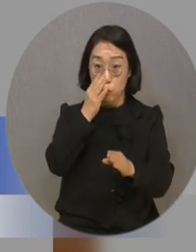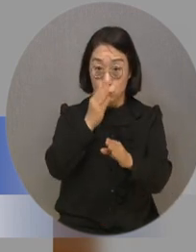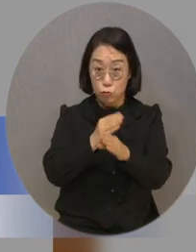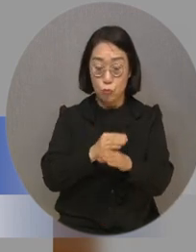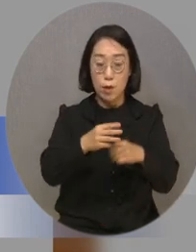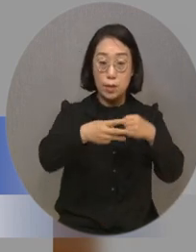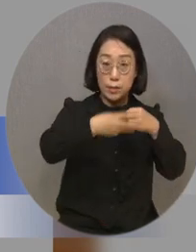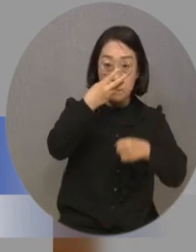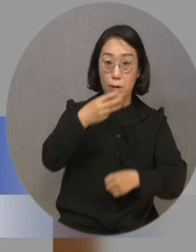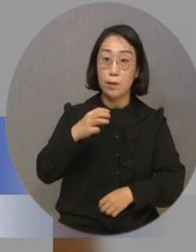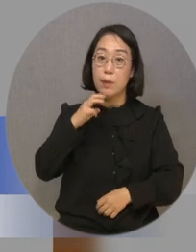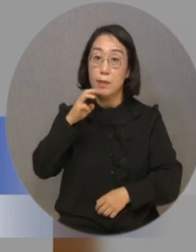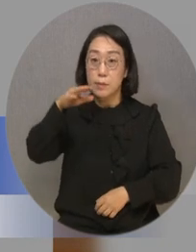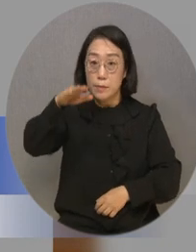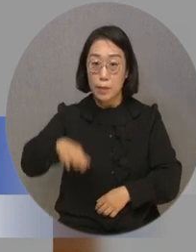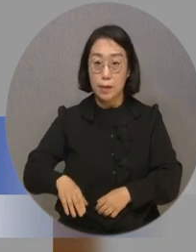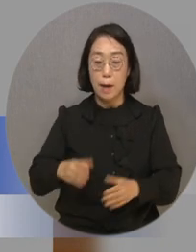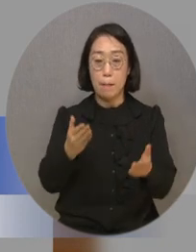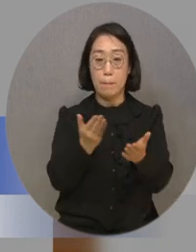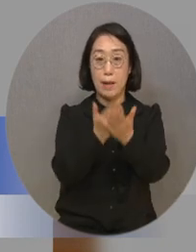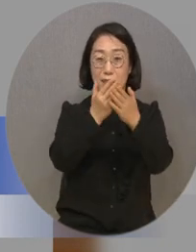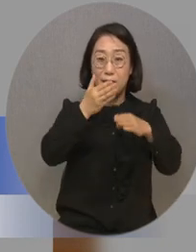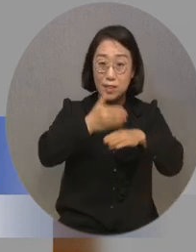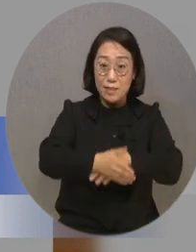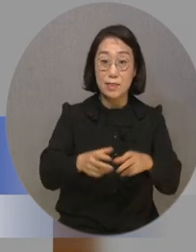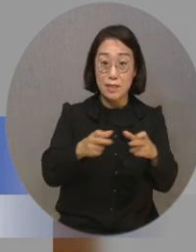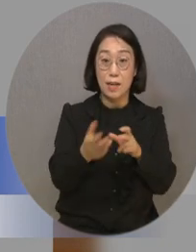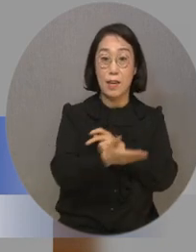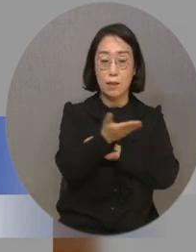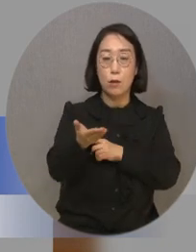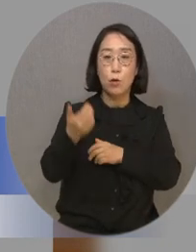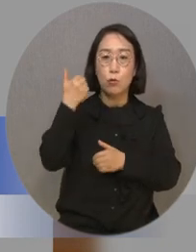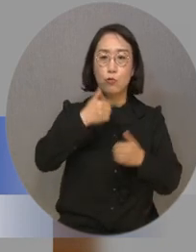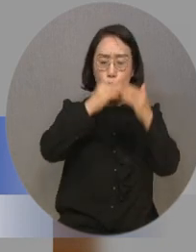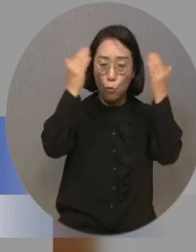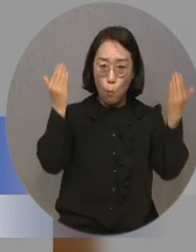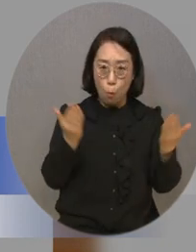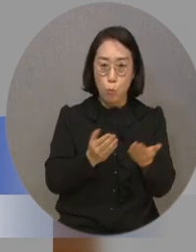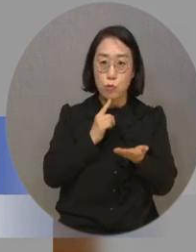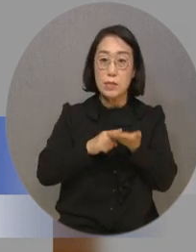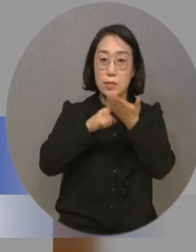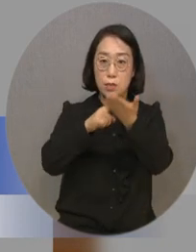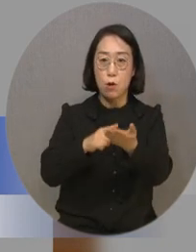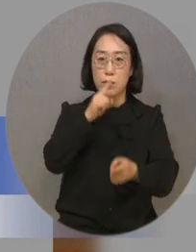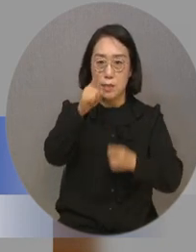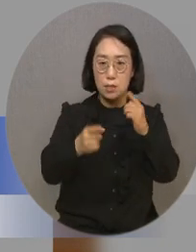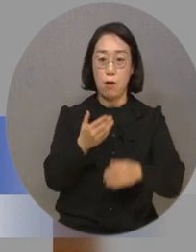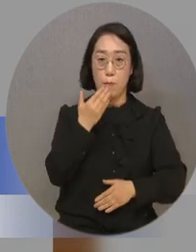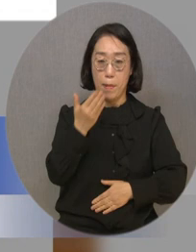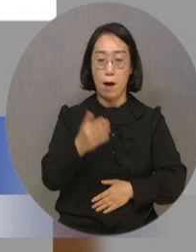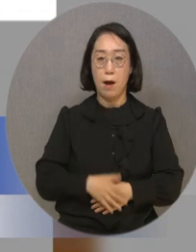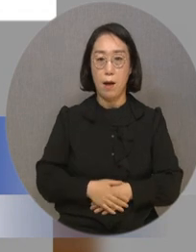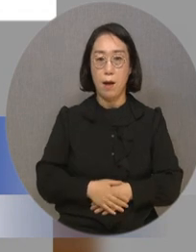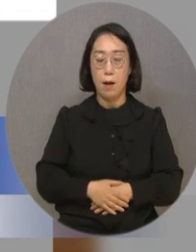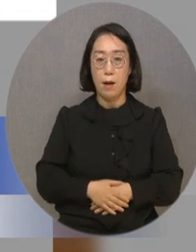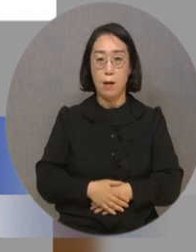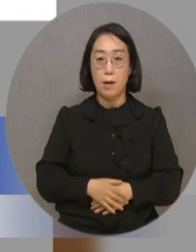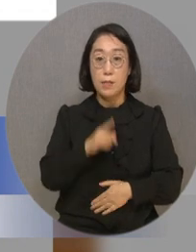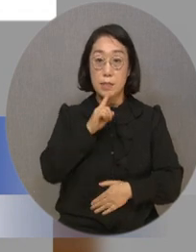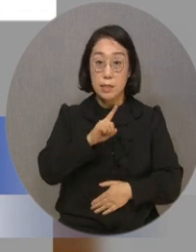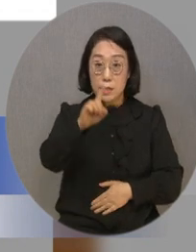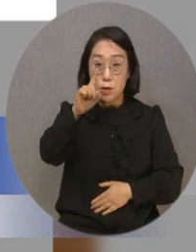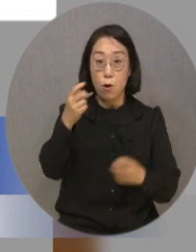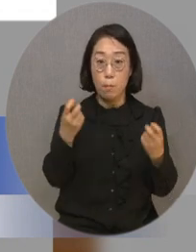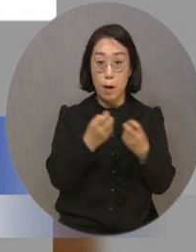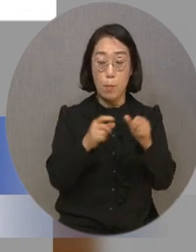만 30세 이하의 발달 장애인이라면 누구나 멘티 자격으로 신청 가능합니다. 페스티벌 참가자